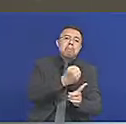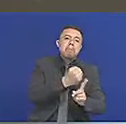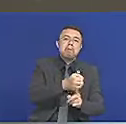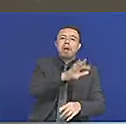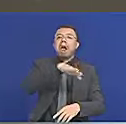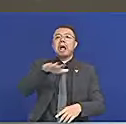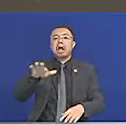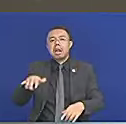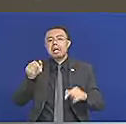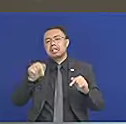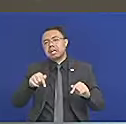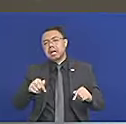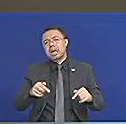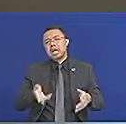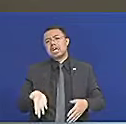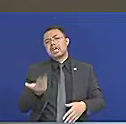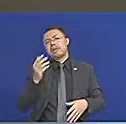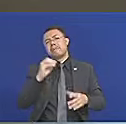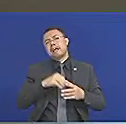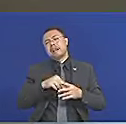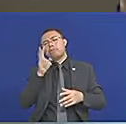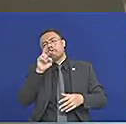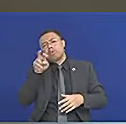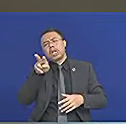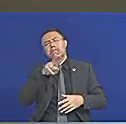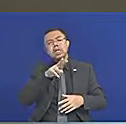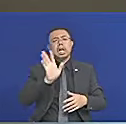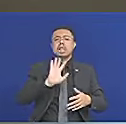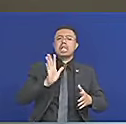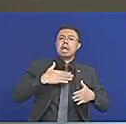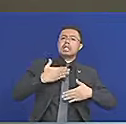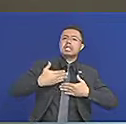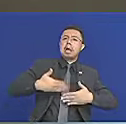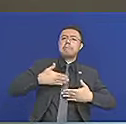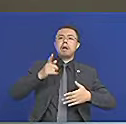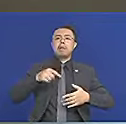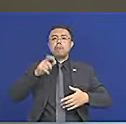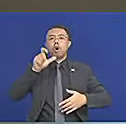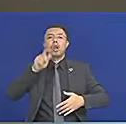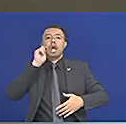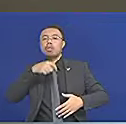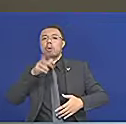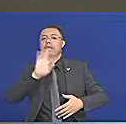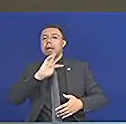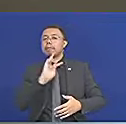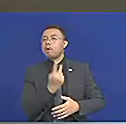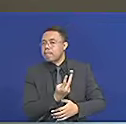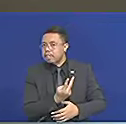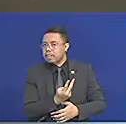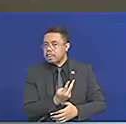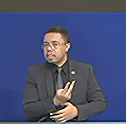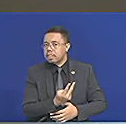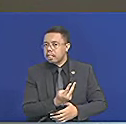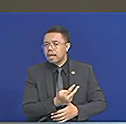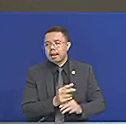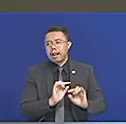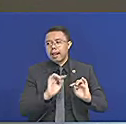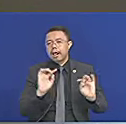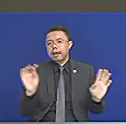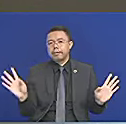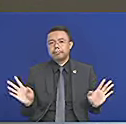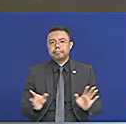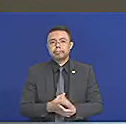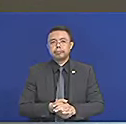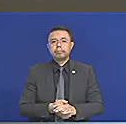yang hidup dalam suasana yang tidak nyaman karena orang tua yang tidak bertobat, dan lain